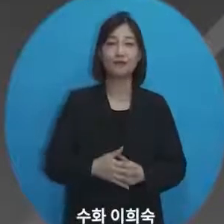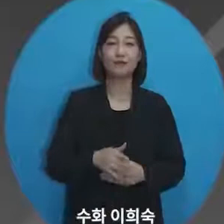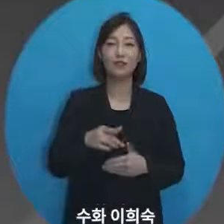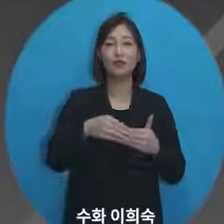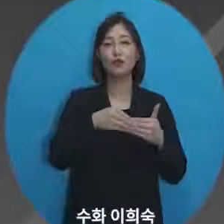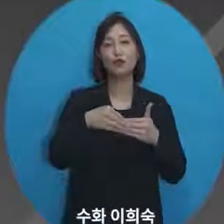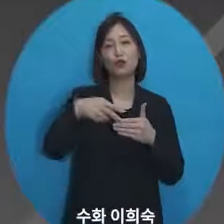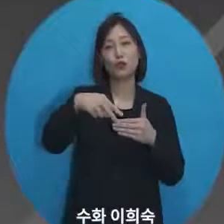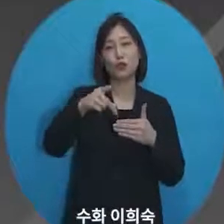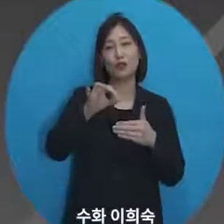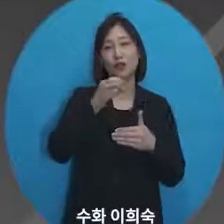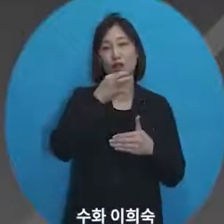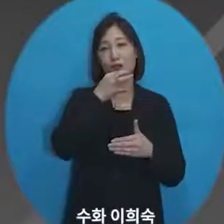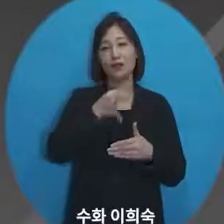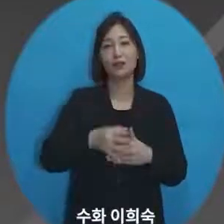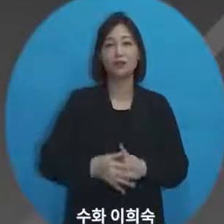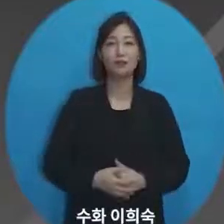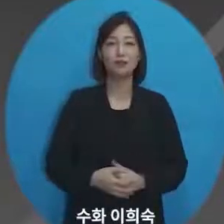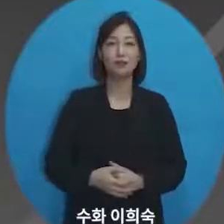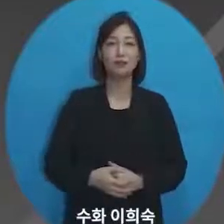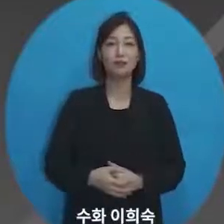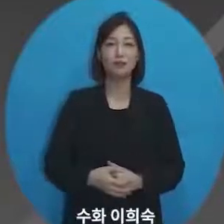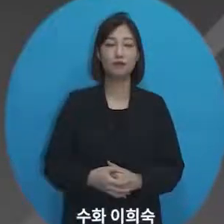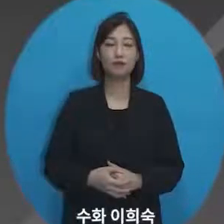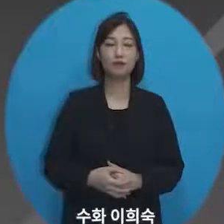있으십니다. 네.